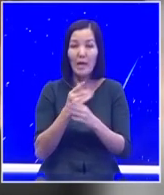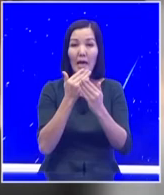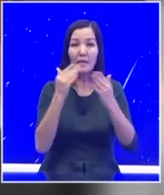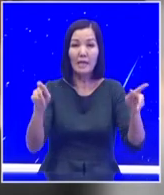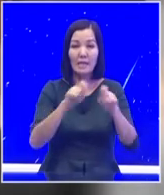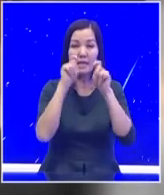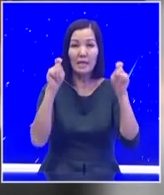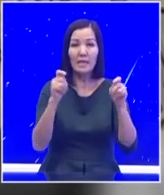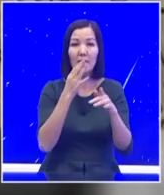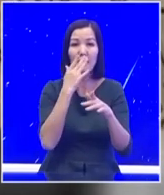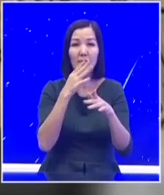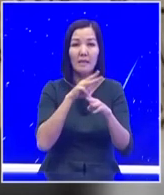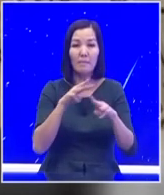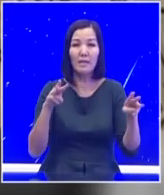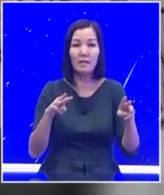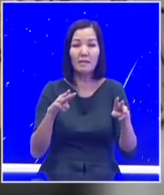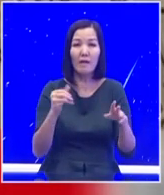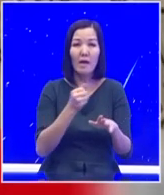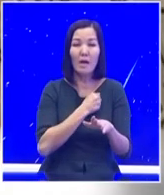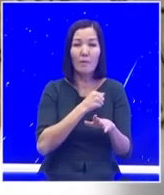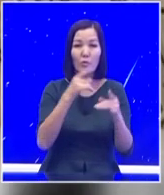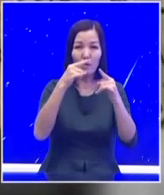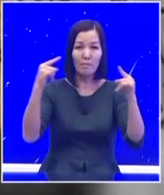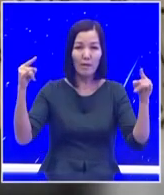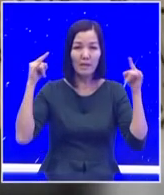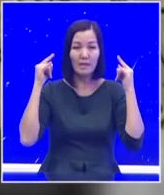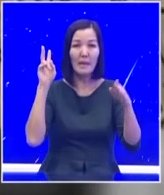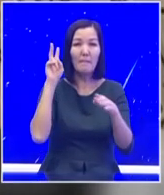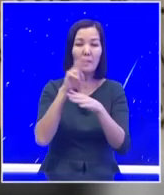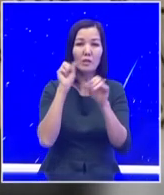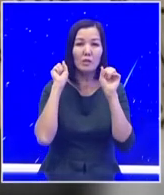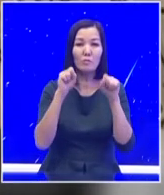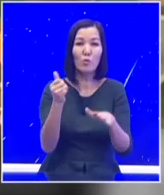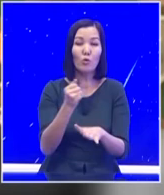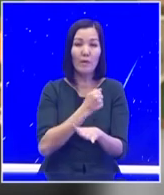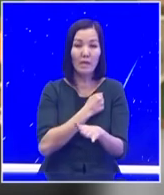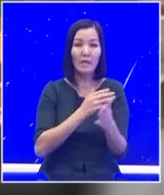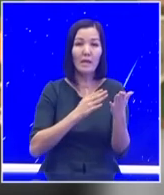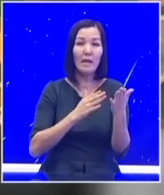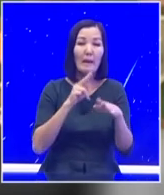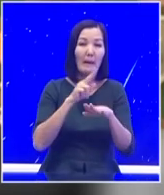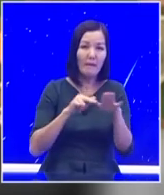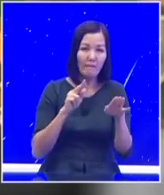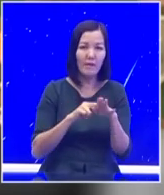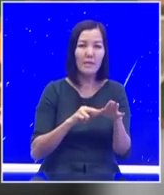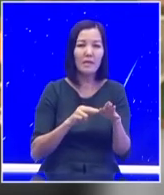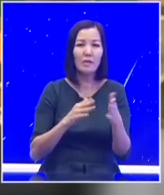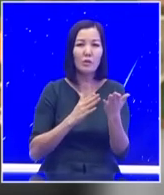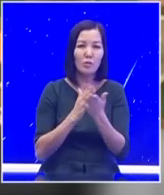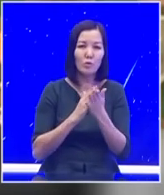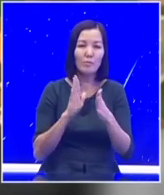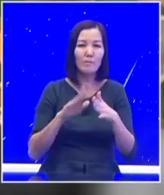здании Национального министерства обороны Мексики. Посетить ее смогут только военные, сотрудники МВД, агенты